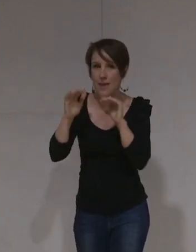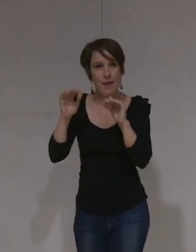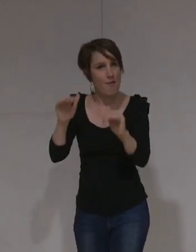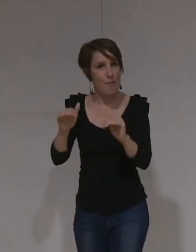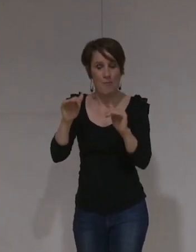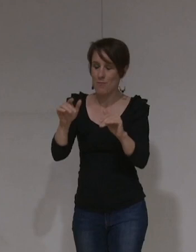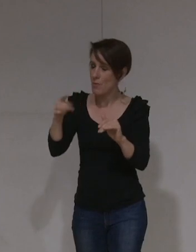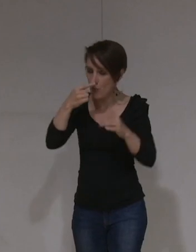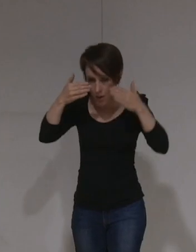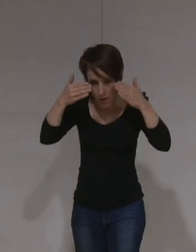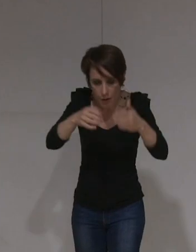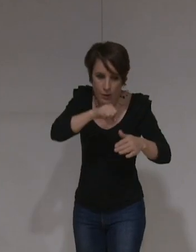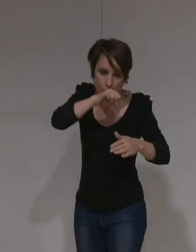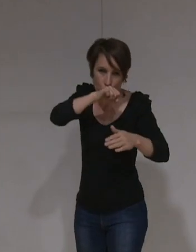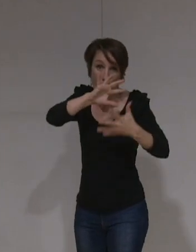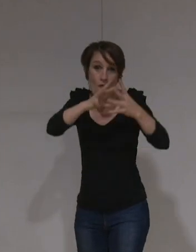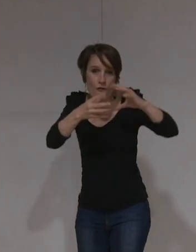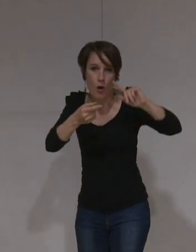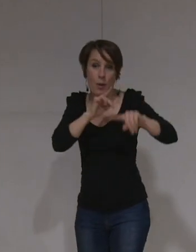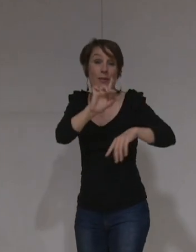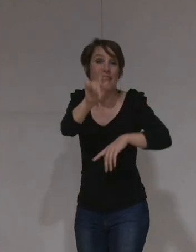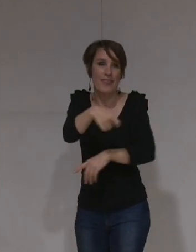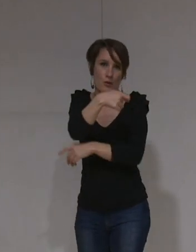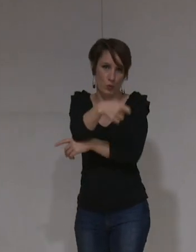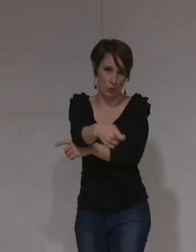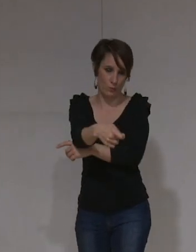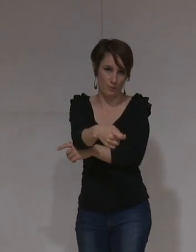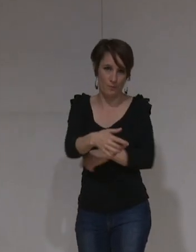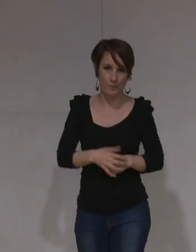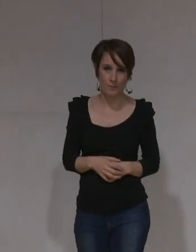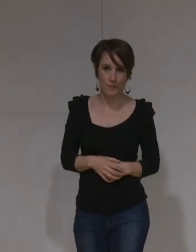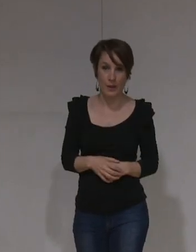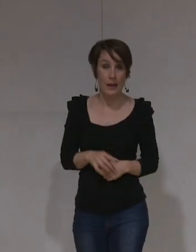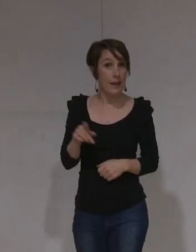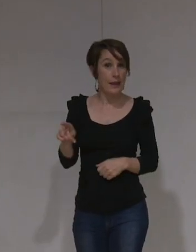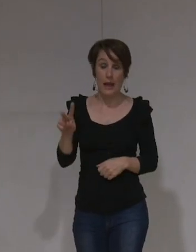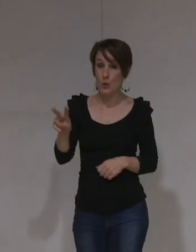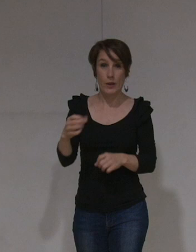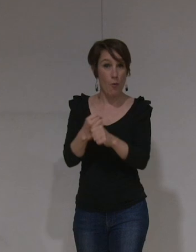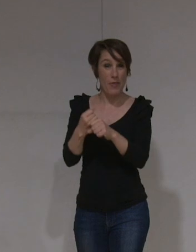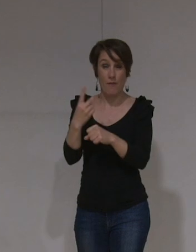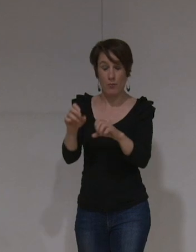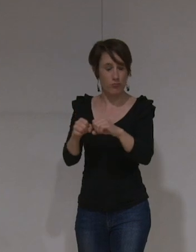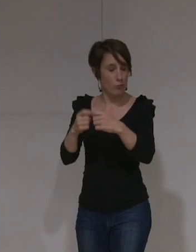qu'il qu'il se tourne et c'est un une grande rupture chez lui c'est-à-dire qu'il décide à partir de de ces